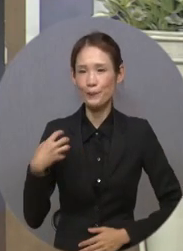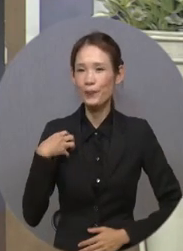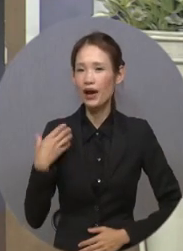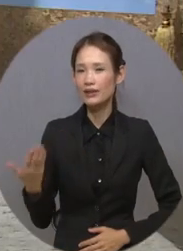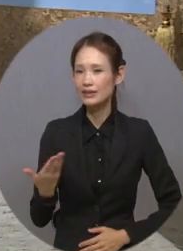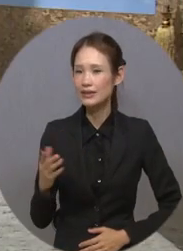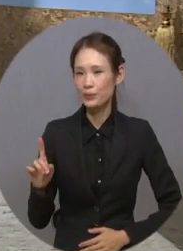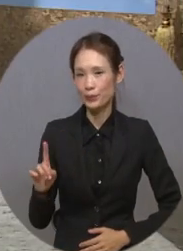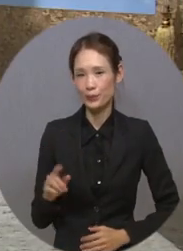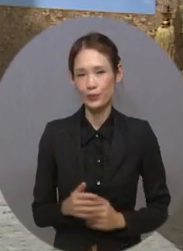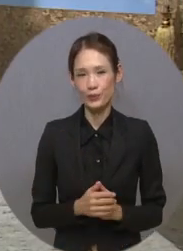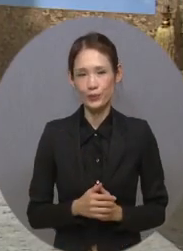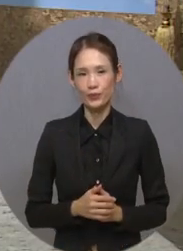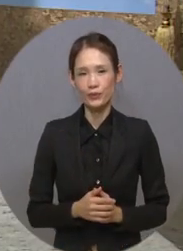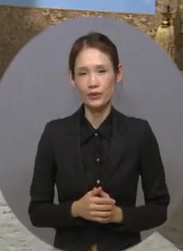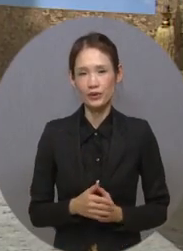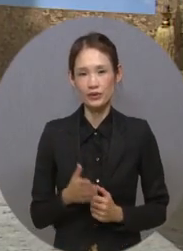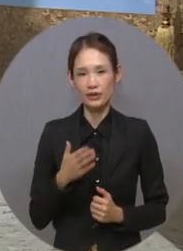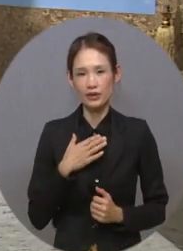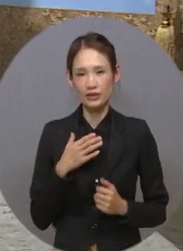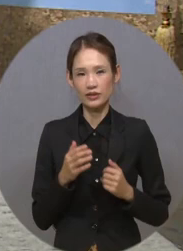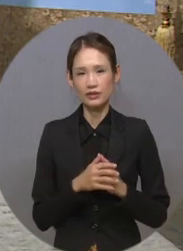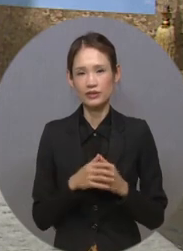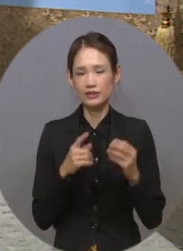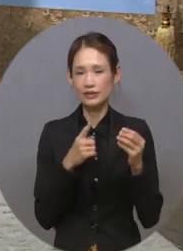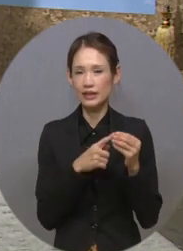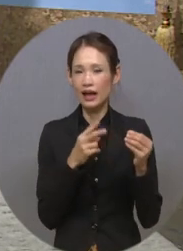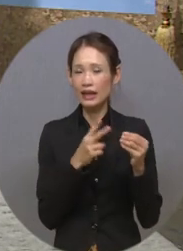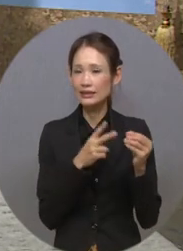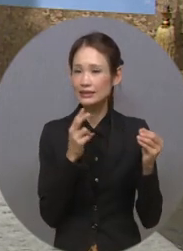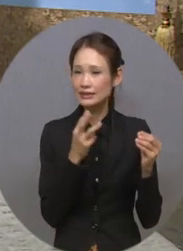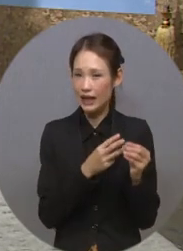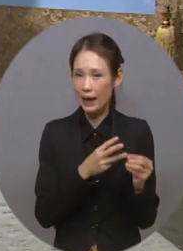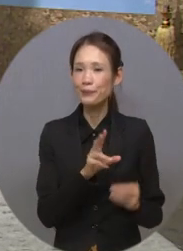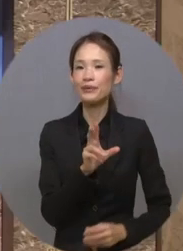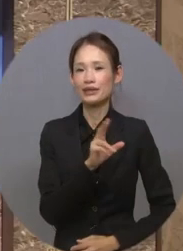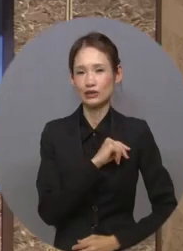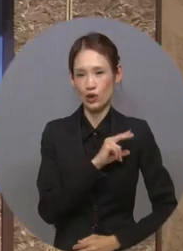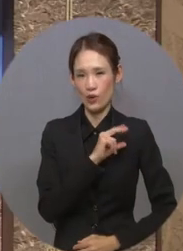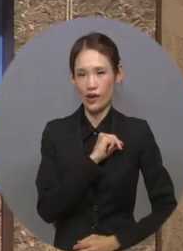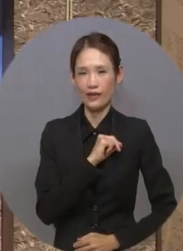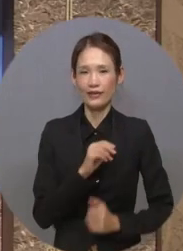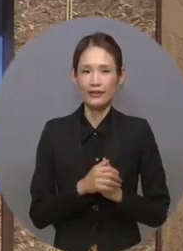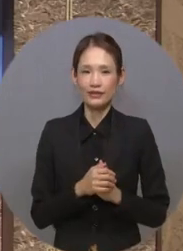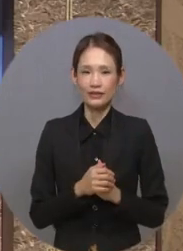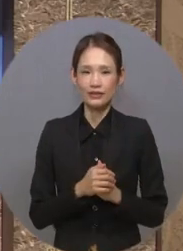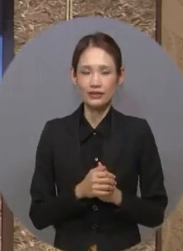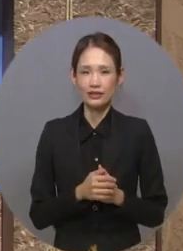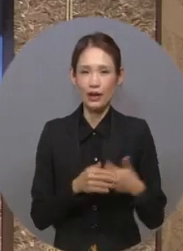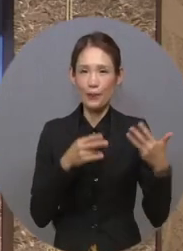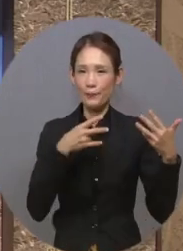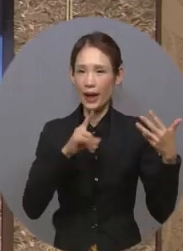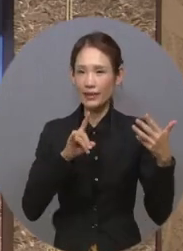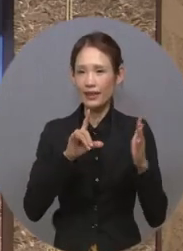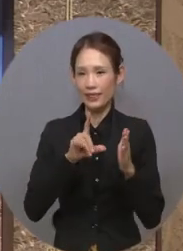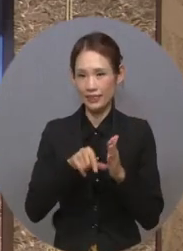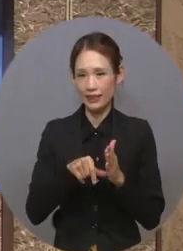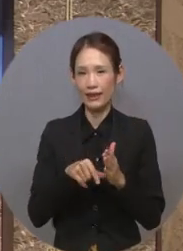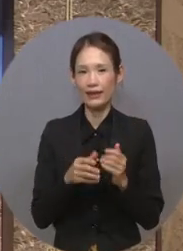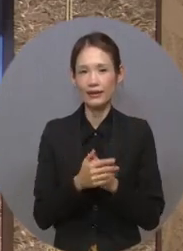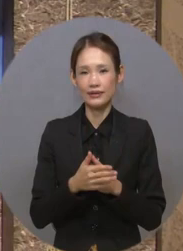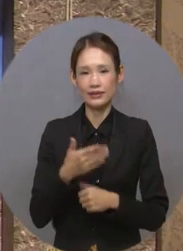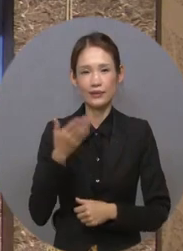계신가요? 네, 저는 이제 3선 의원이고요. 예. 그래서 이제 전반기 때, 8대 때는 제가 전반기